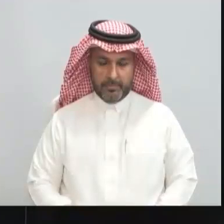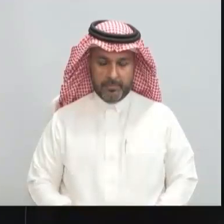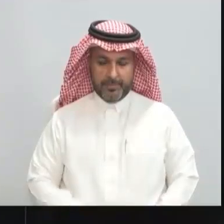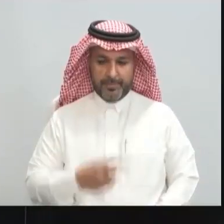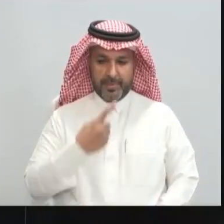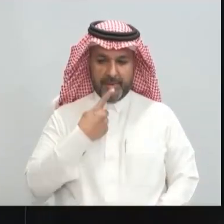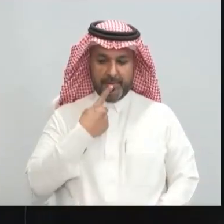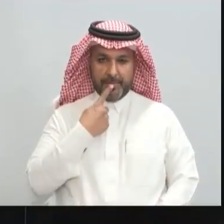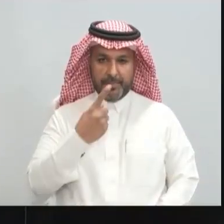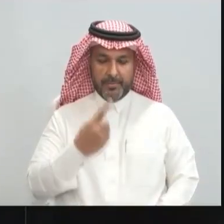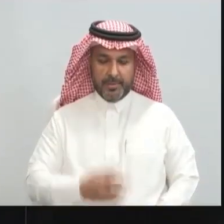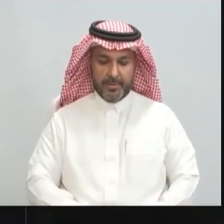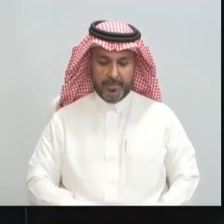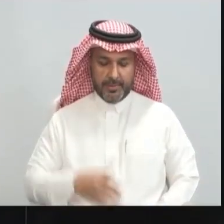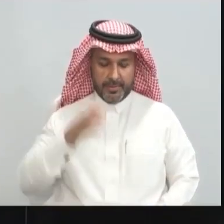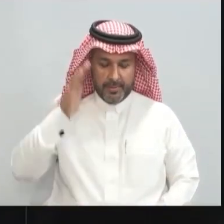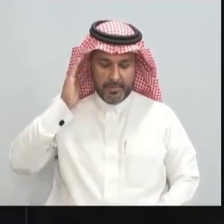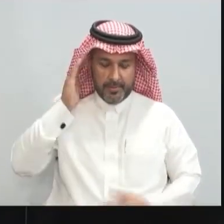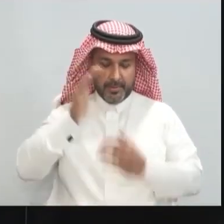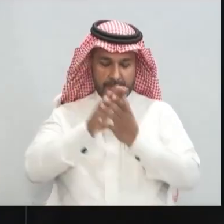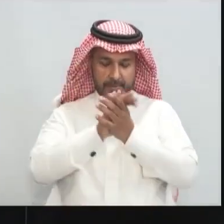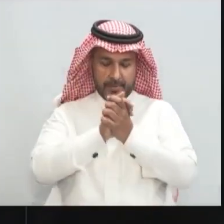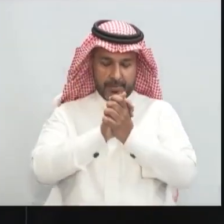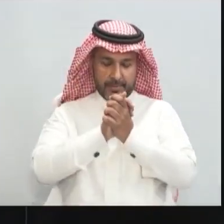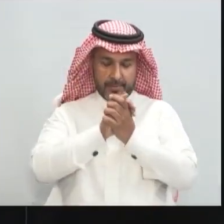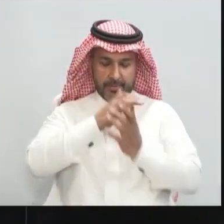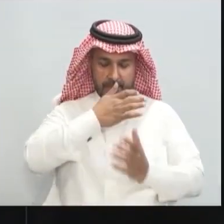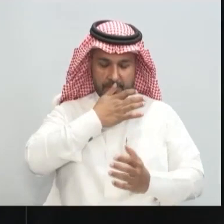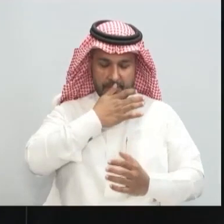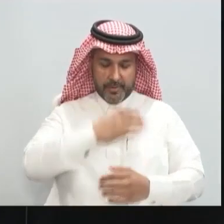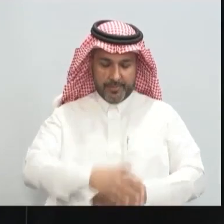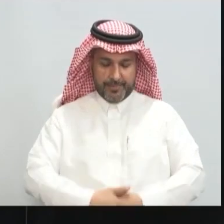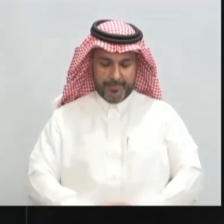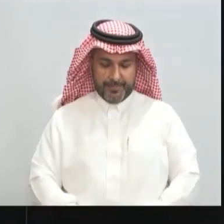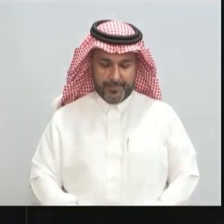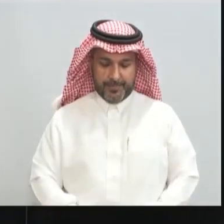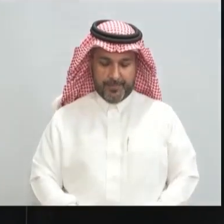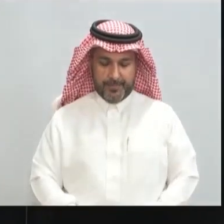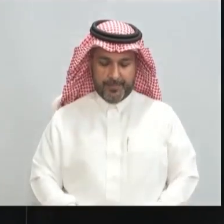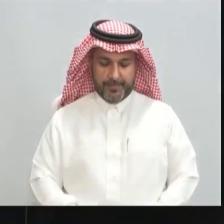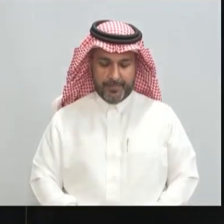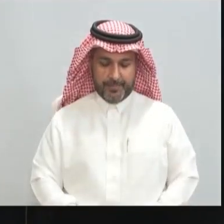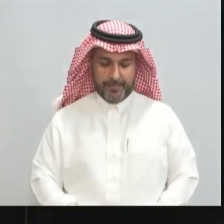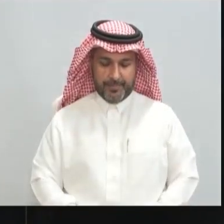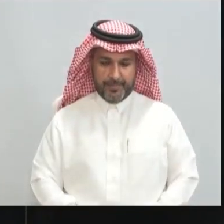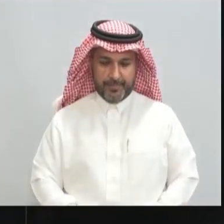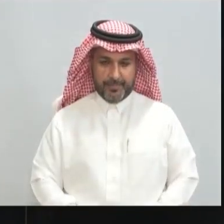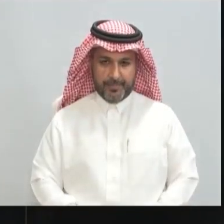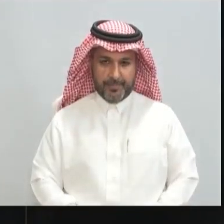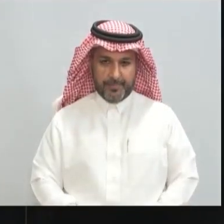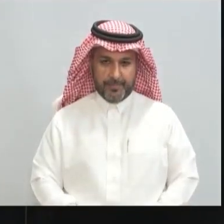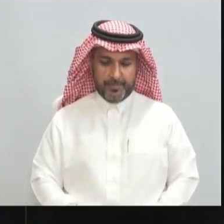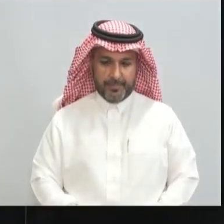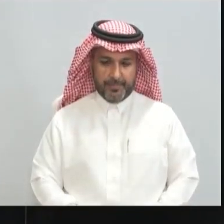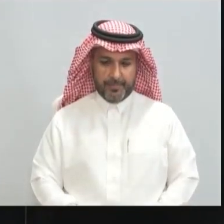بسم الله الرحمن الرحيم الحمد لله رب العالمين والصلاه والسلام على سيدنا ونبينا محمد عليه افضل الصلاه